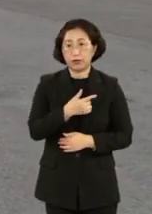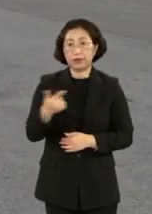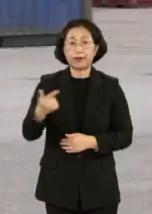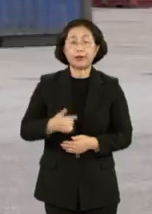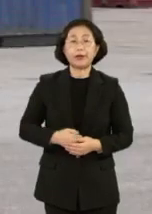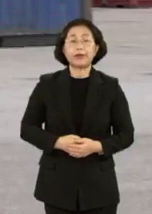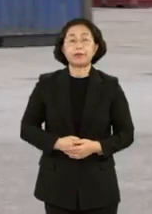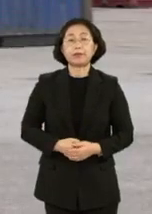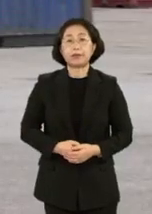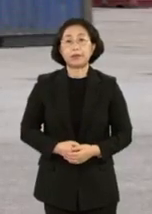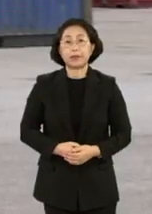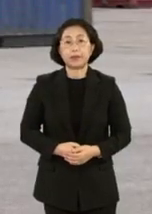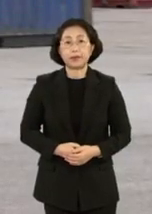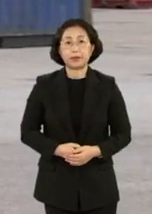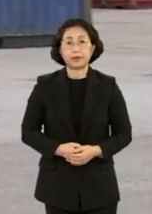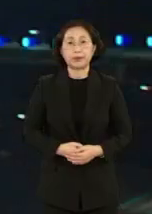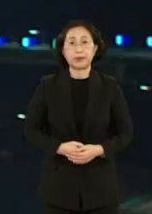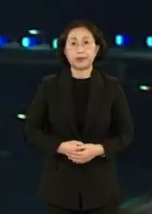TJB 김건규입니다.